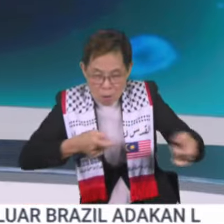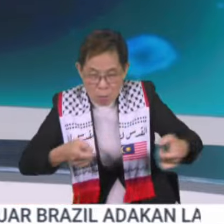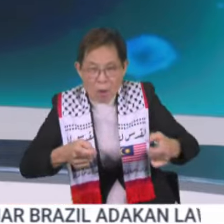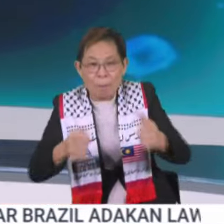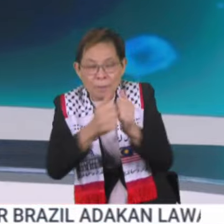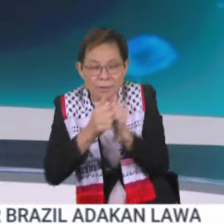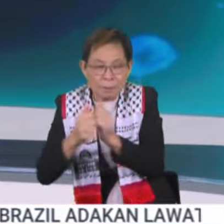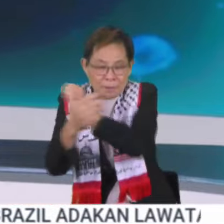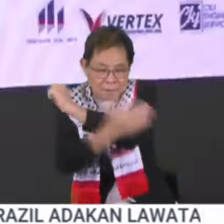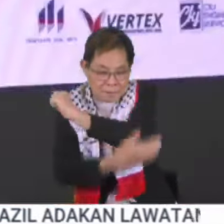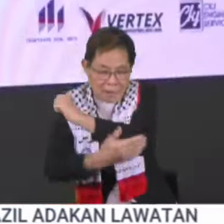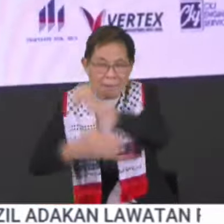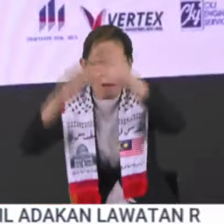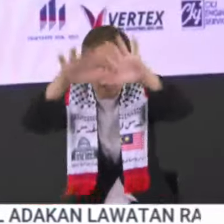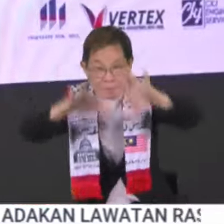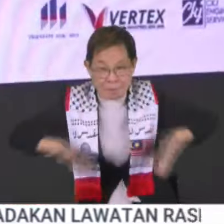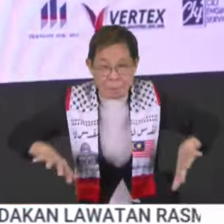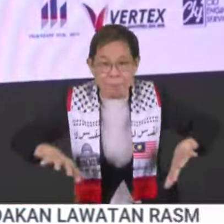negara ASEAN.